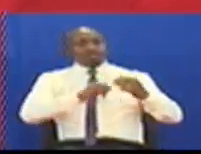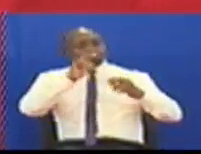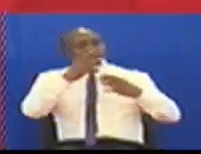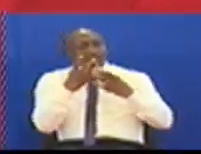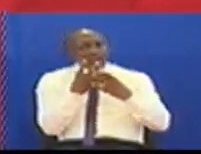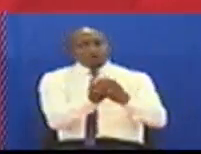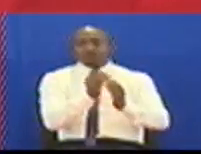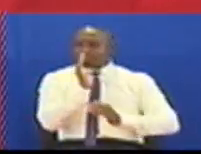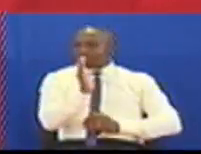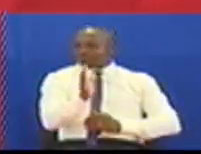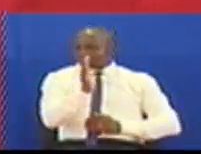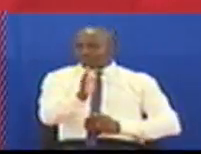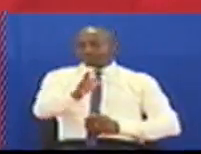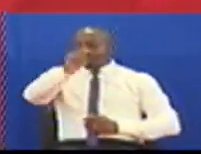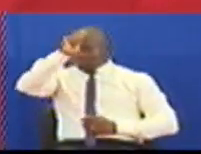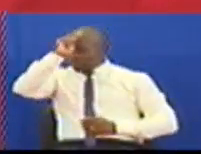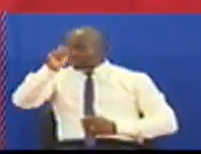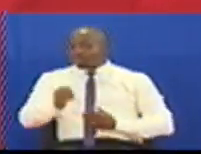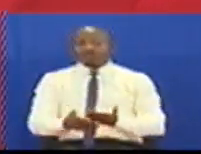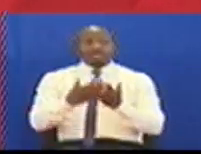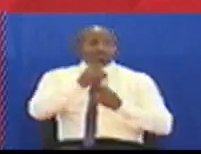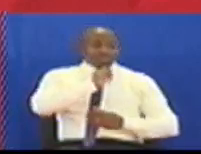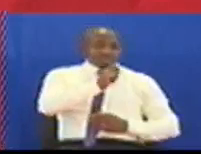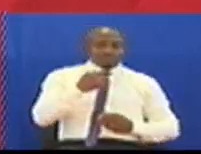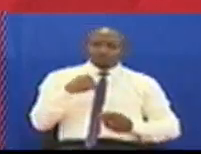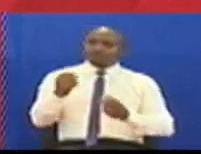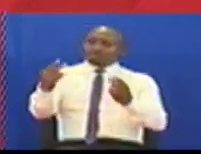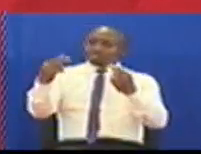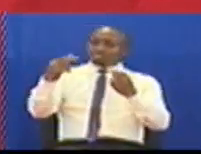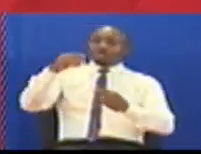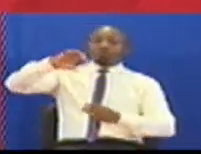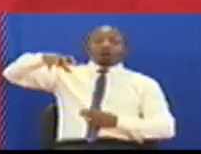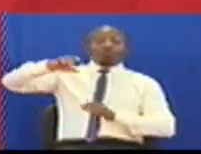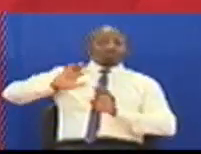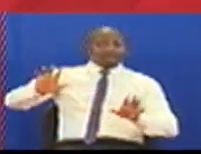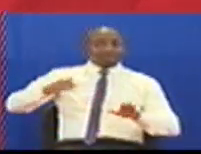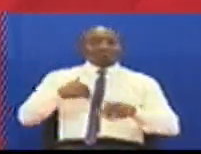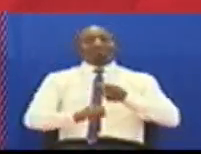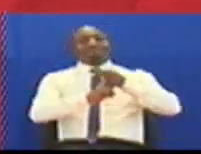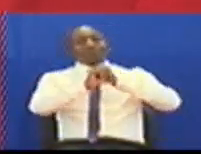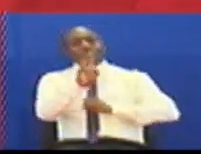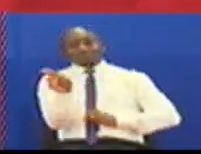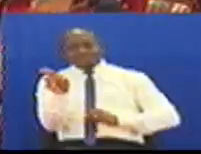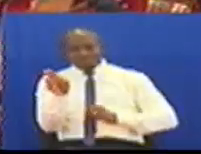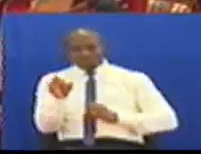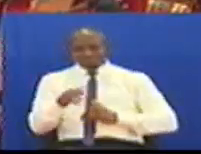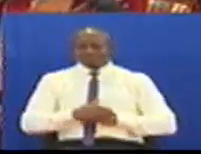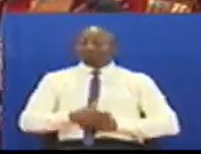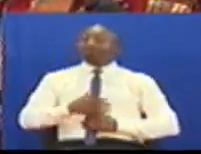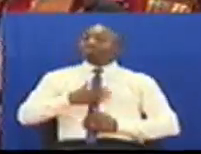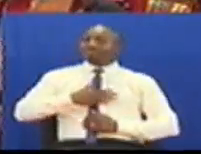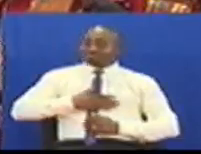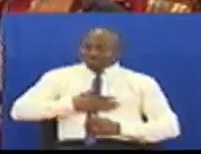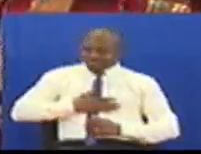nyinyi. Mheshimiwa Naibu Spika, naona unanitazama kengele imegonga, naunga mkono hoja. Asante